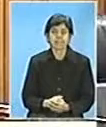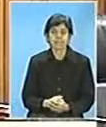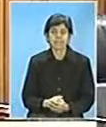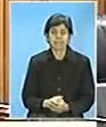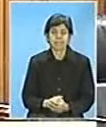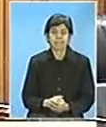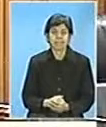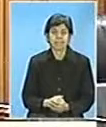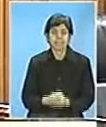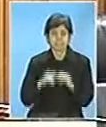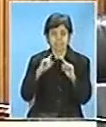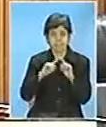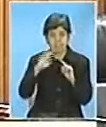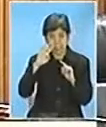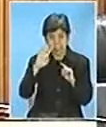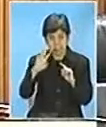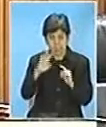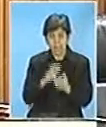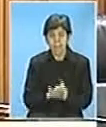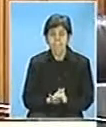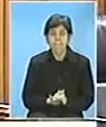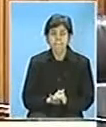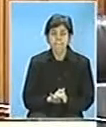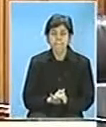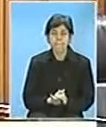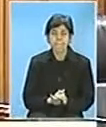สำหรับข้อที่4นะครับเกี่ยวกับเรื่อง